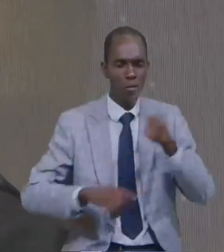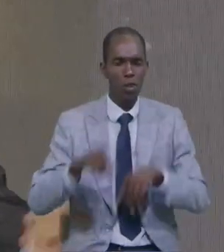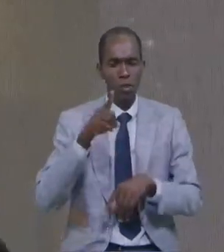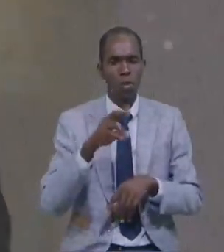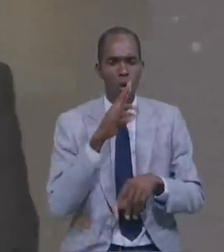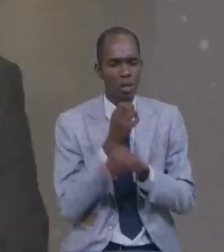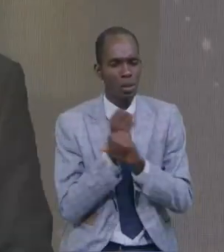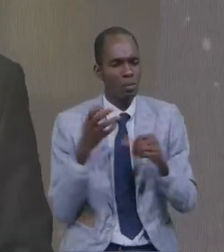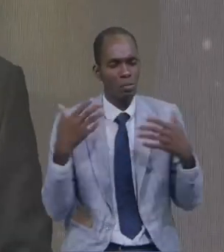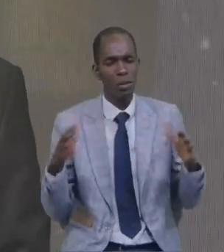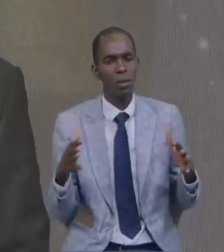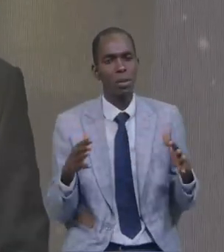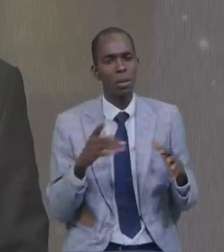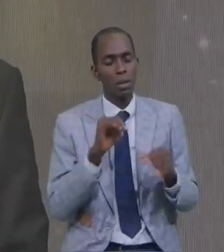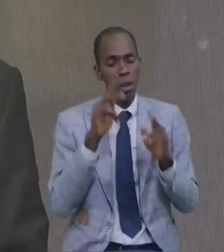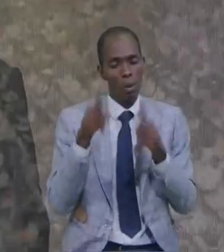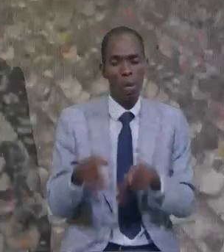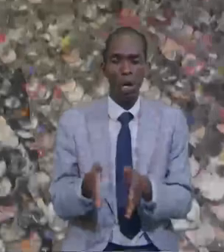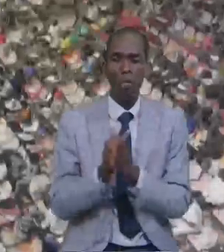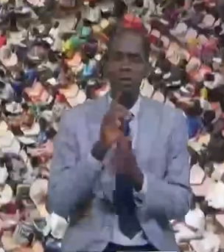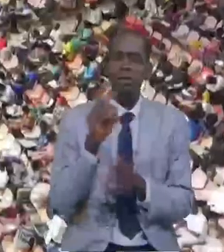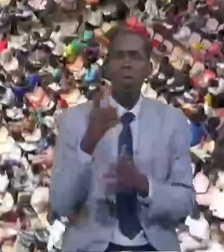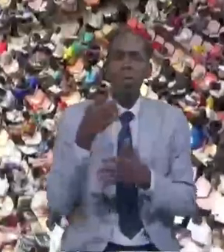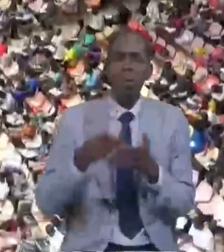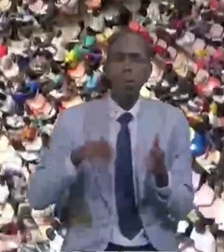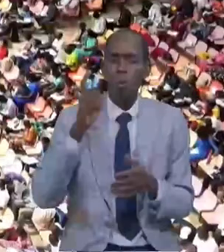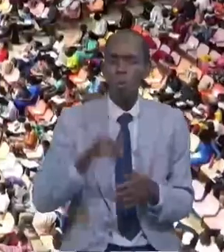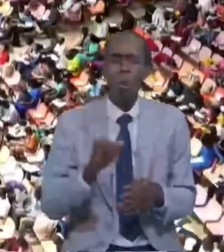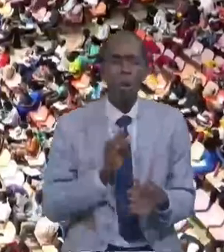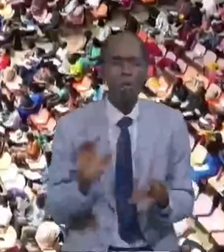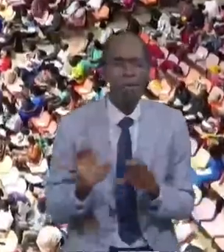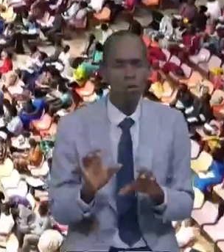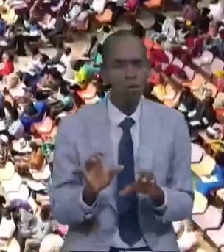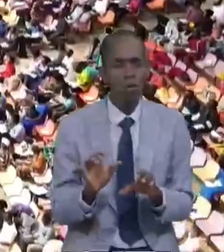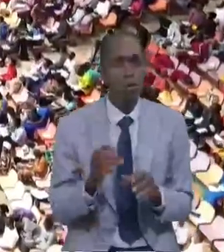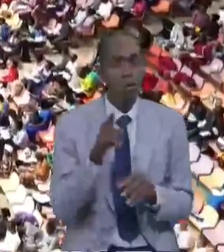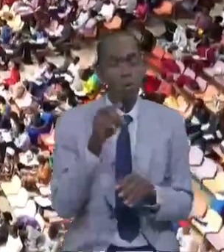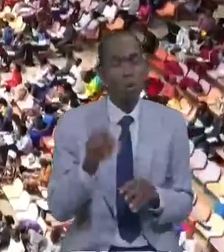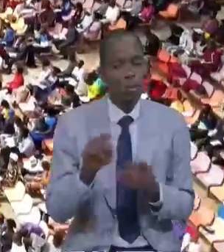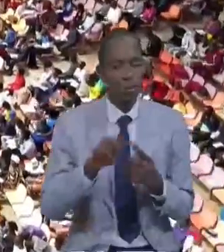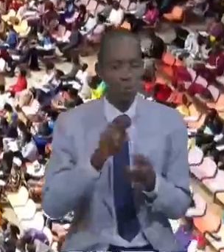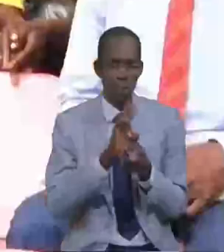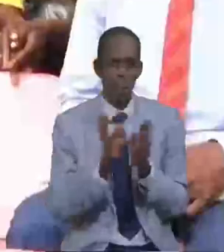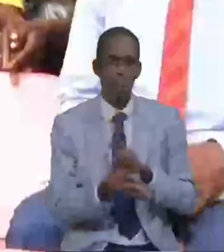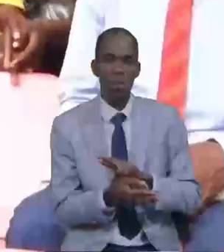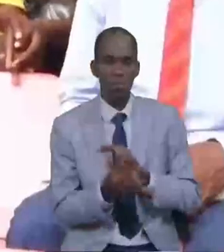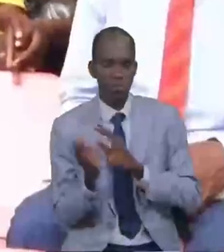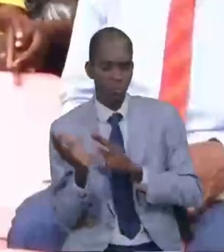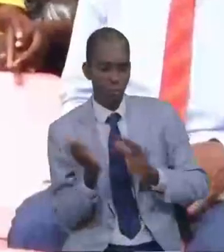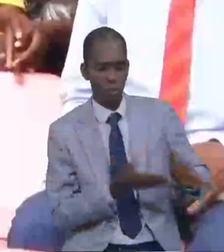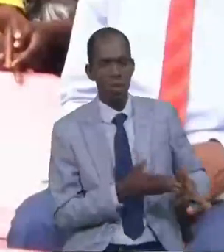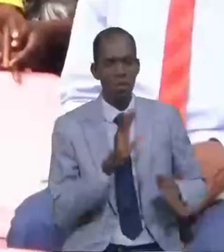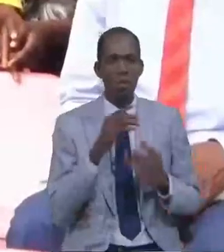Tu te repens de tes péchés. Tu regardes Christ qui est mort pour toi sur la croix du